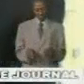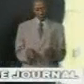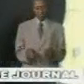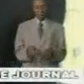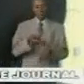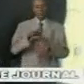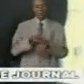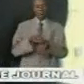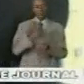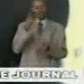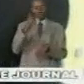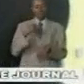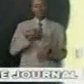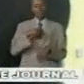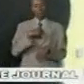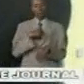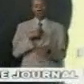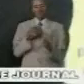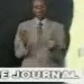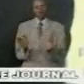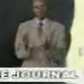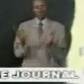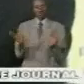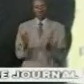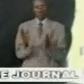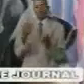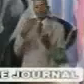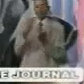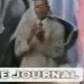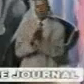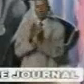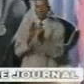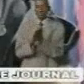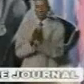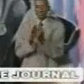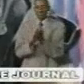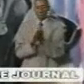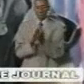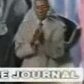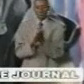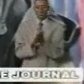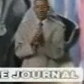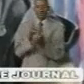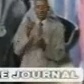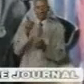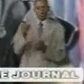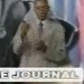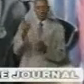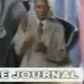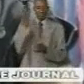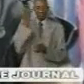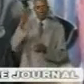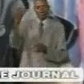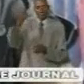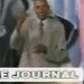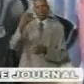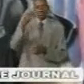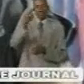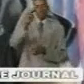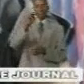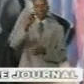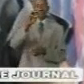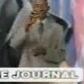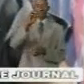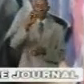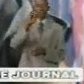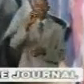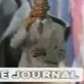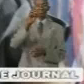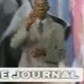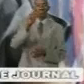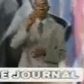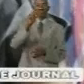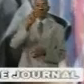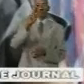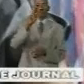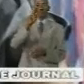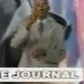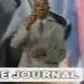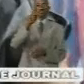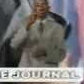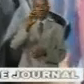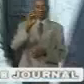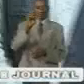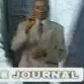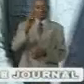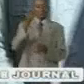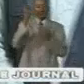de féliciter l'artiste peintre Georges Moutoké. Le soutien de la Radio-Télévision Nationale Congolaise, il le sait, c'est une chose qui lui